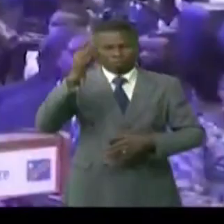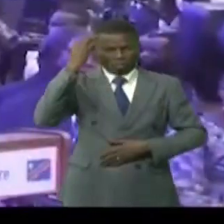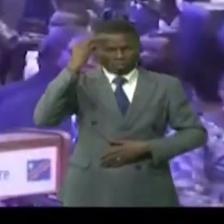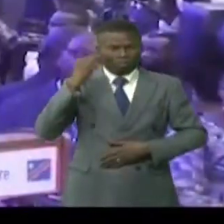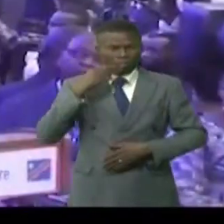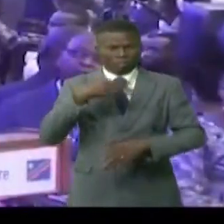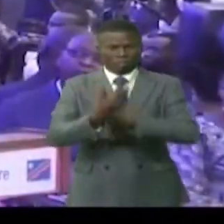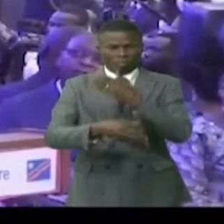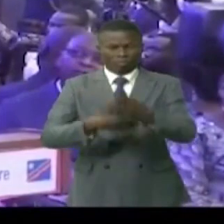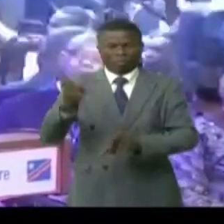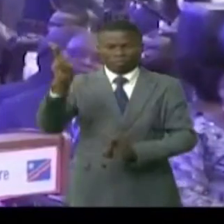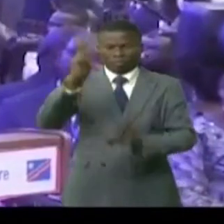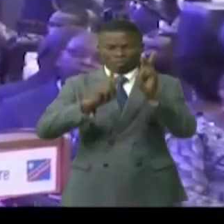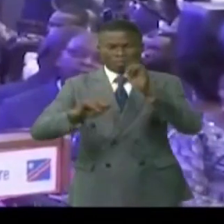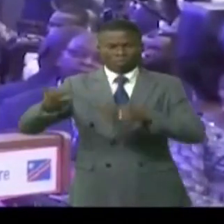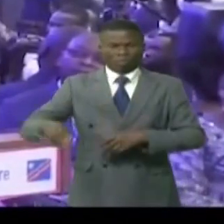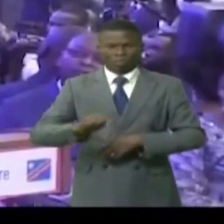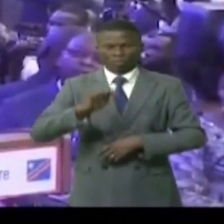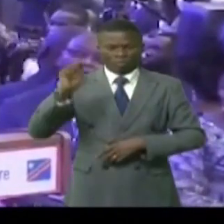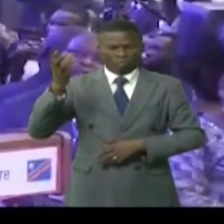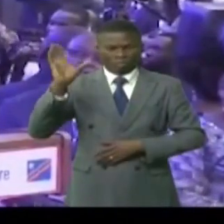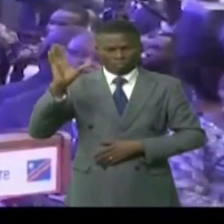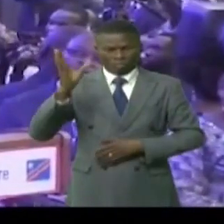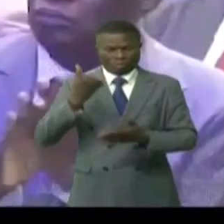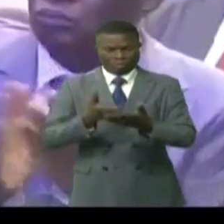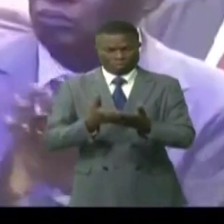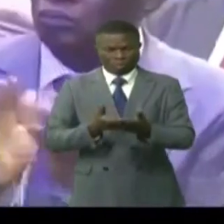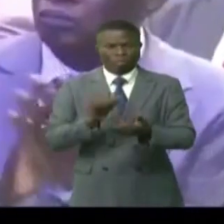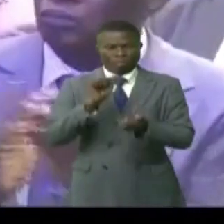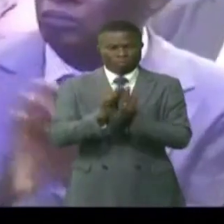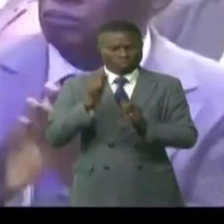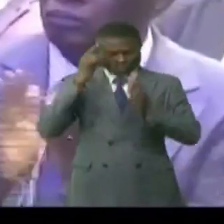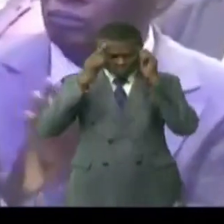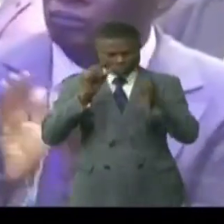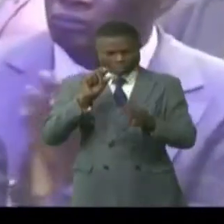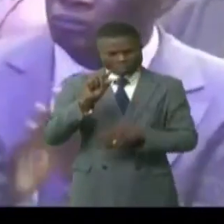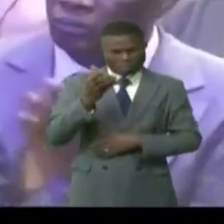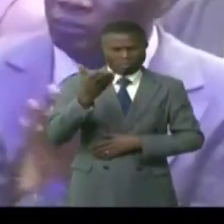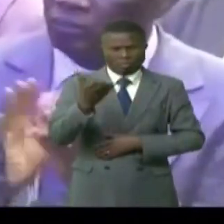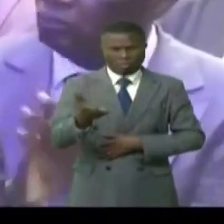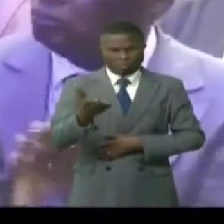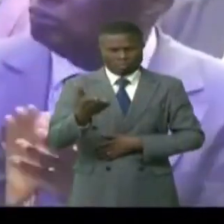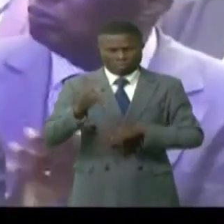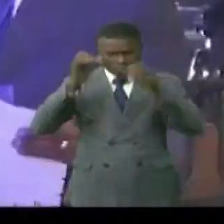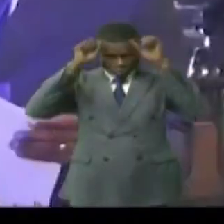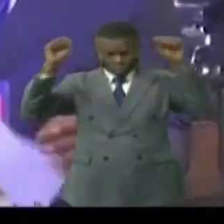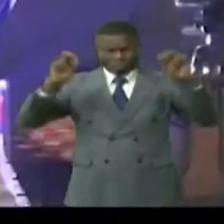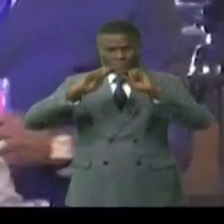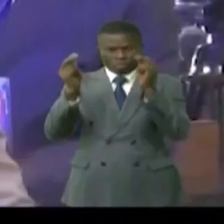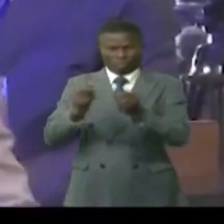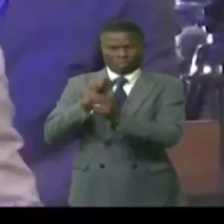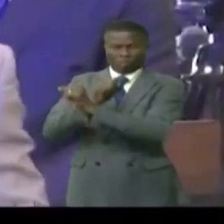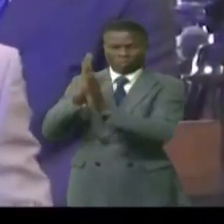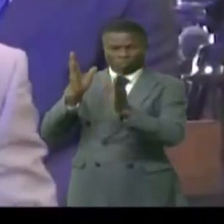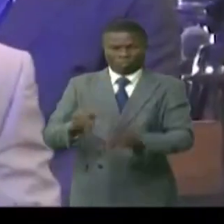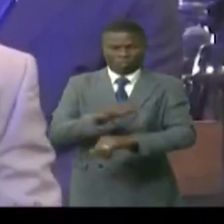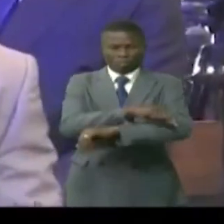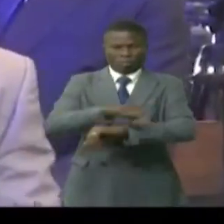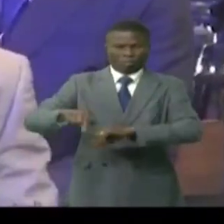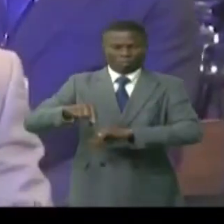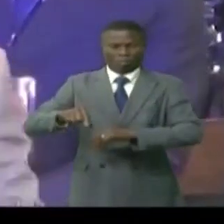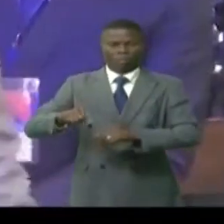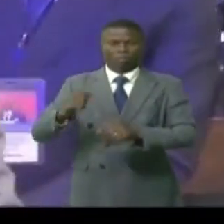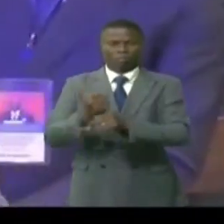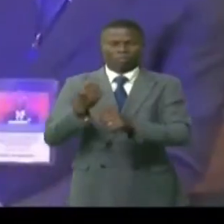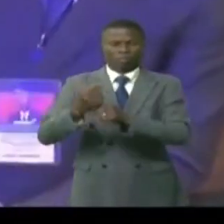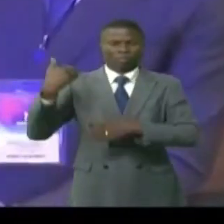ministre de la fonction publique, Jean-Pierre Liao. Malgré quelques inquiétudes exprimées, le président de l'intersyndical de l'administration